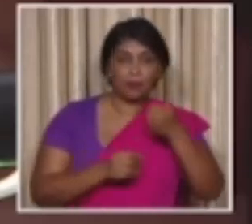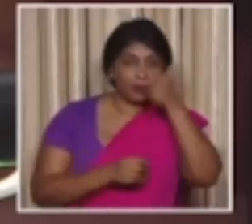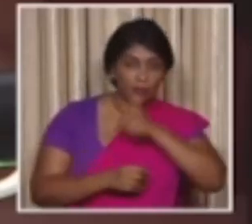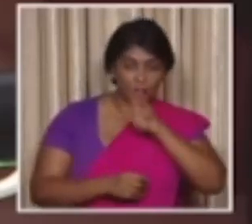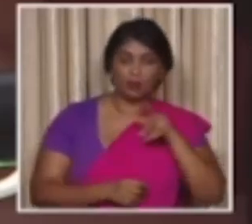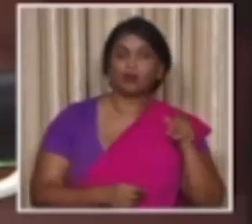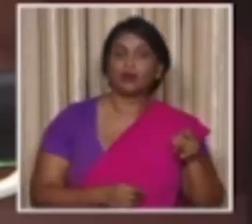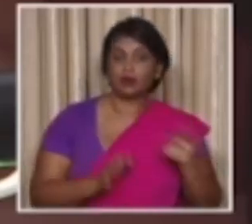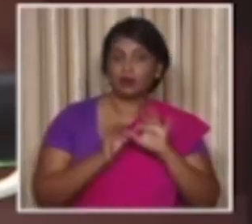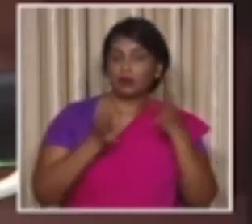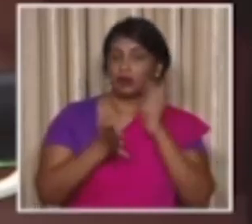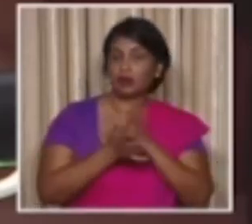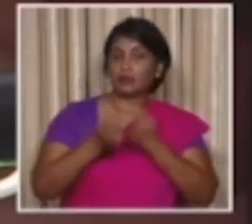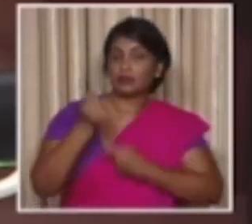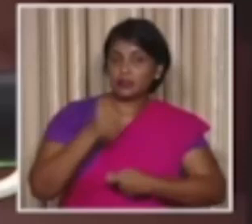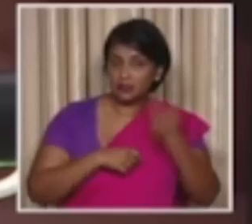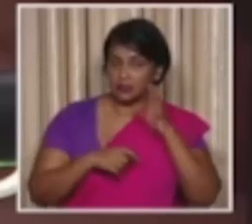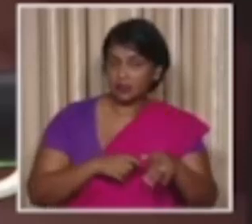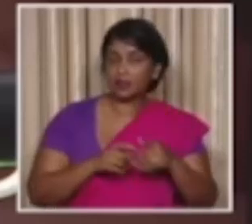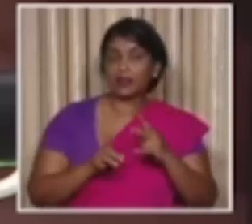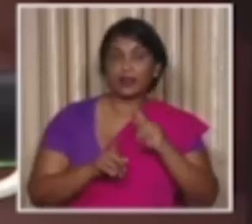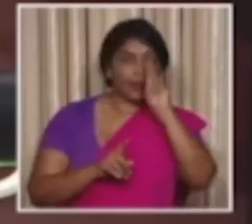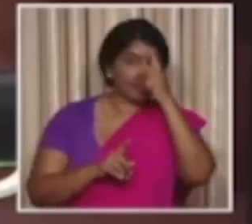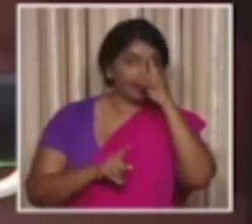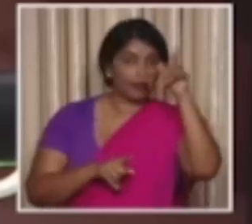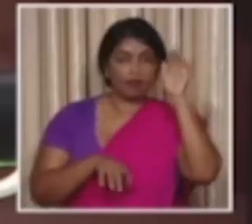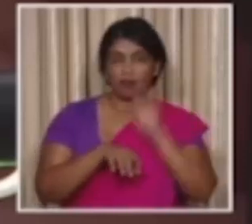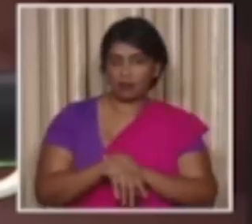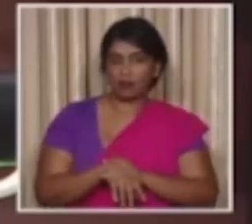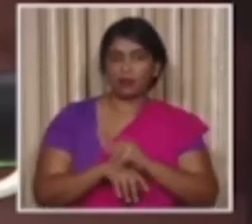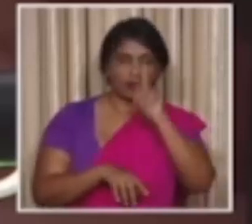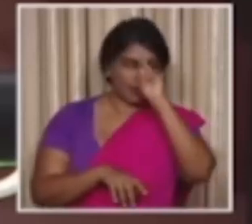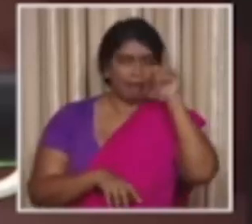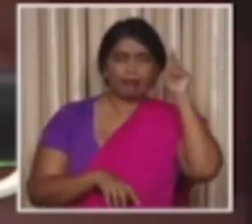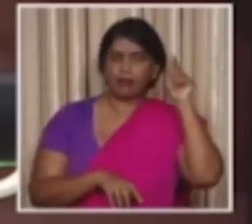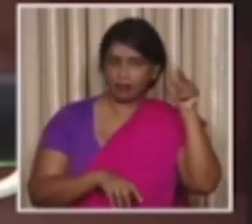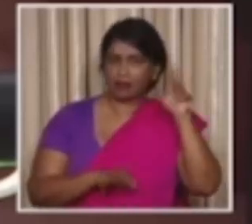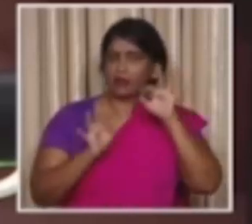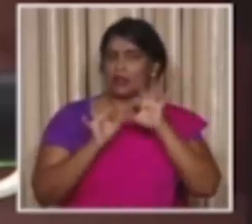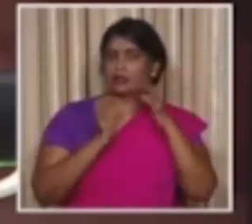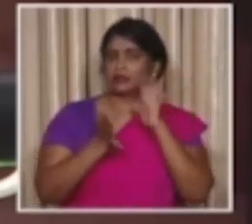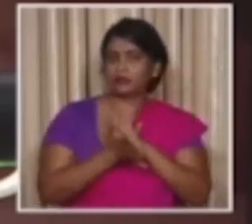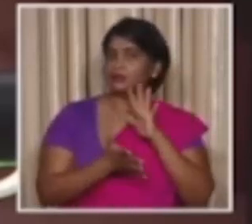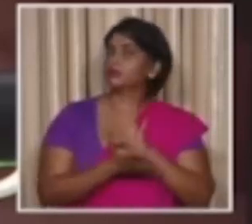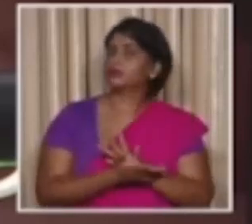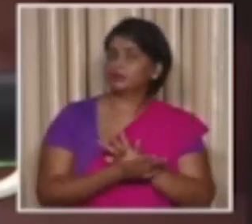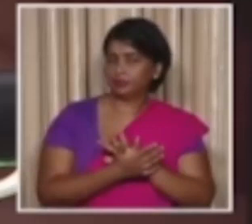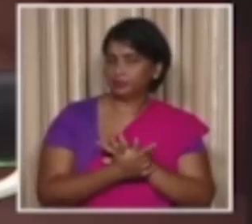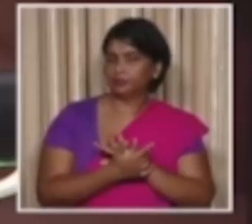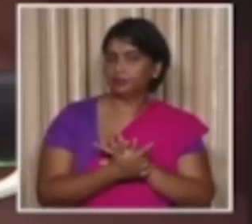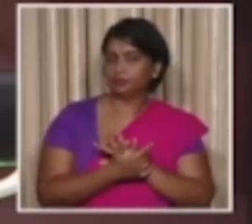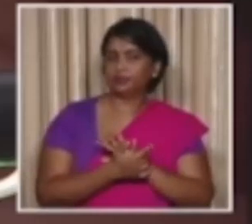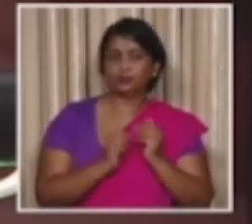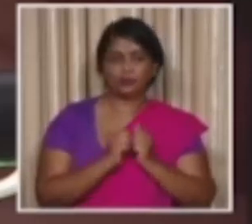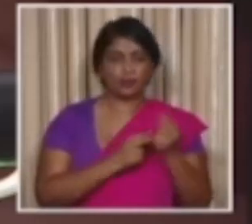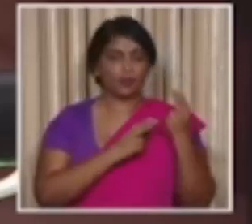රහසි ස්ටික අලෙවි කිරීමේ සිදුවියේ කෙන්‍යාවෙන්ද වාර්තා වී තිබුණා. කෙන්‍යාවේ රටද මෙම ස්ටිකර් මුද්‍රණය කිරීමේ